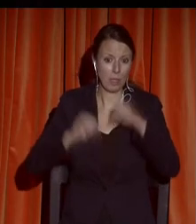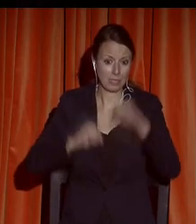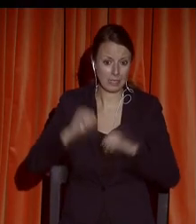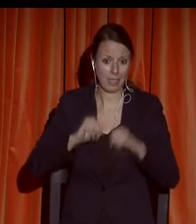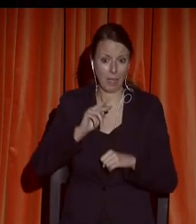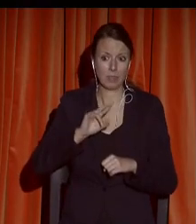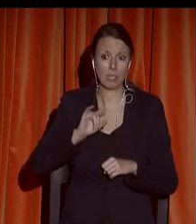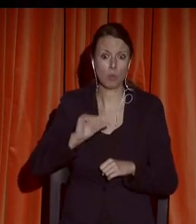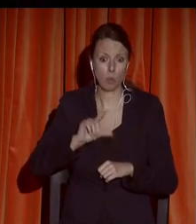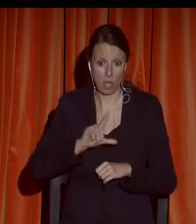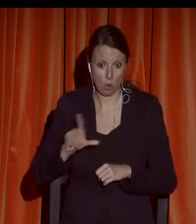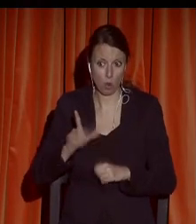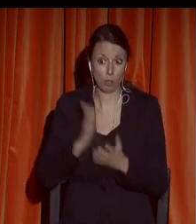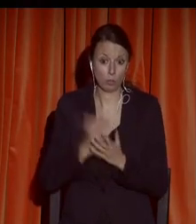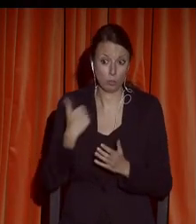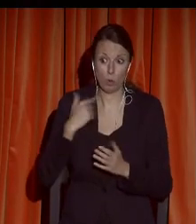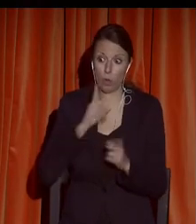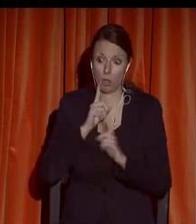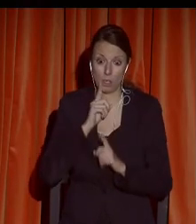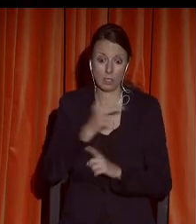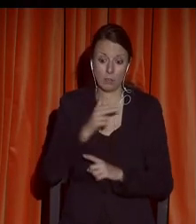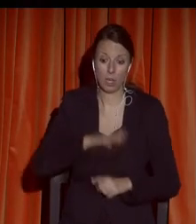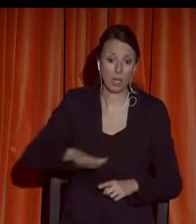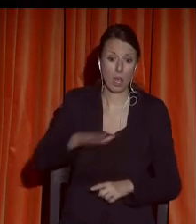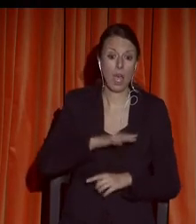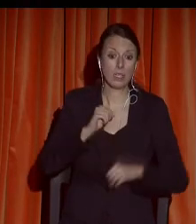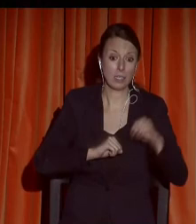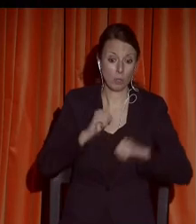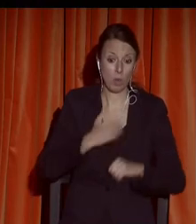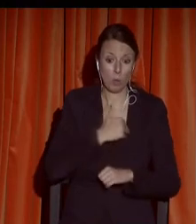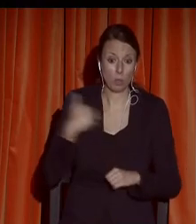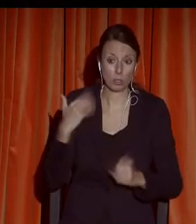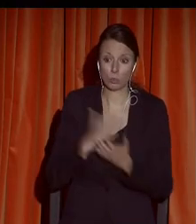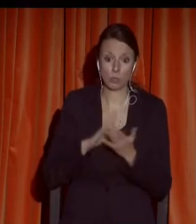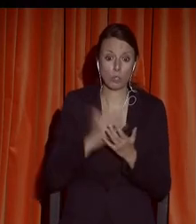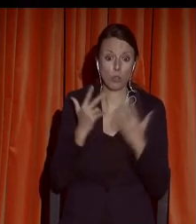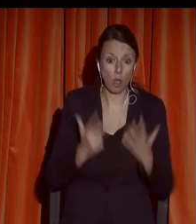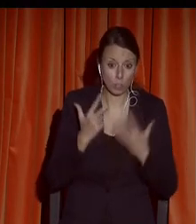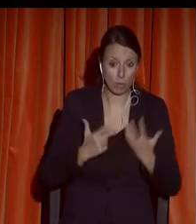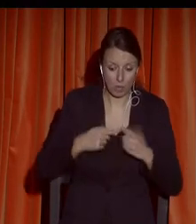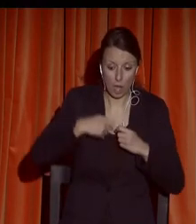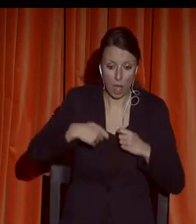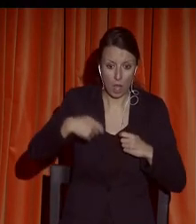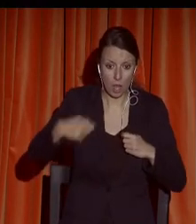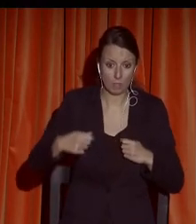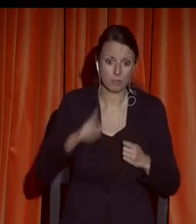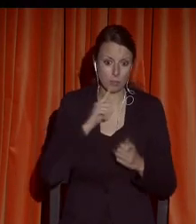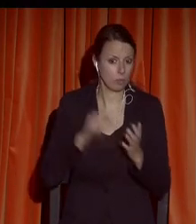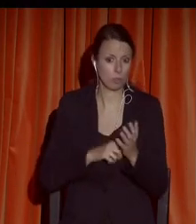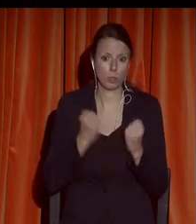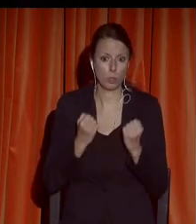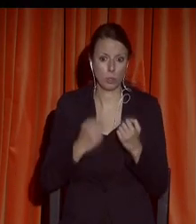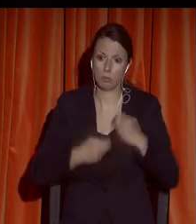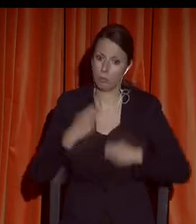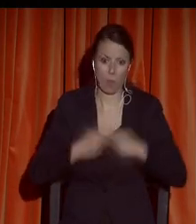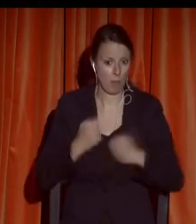które są zawisłe przed Trybunałem. Polskich 8 lat. Także to jest duży, duży problem. Ale